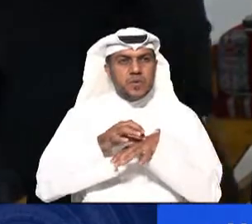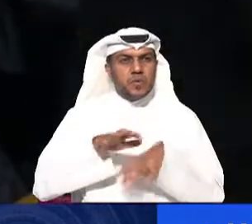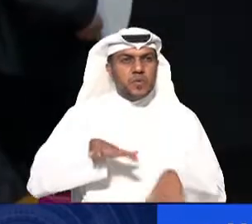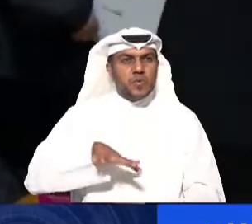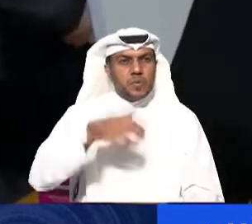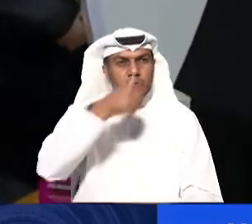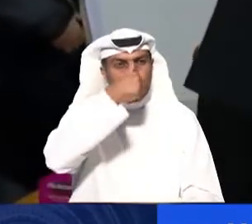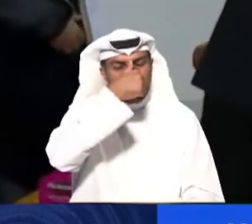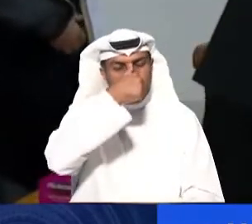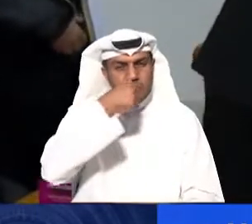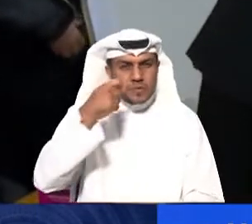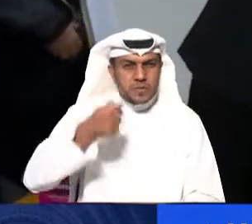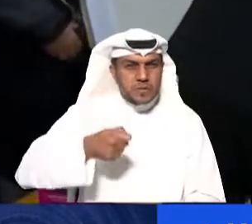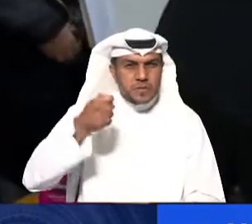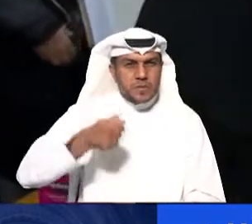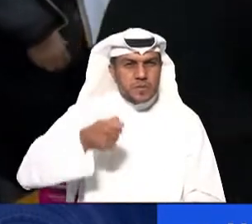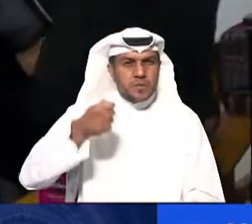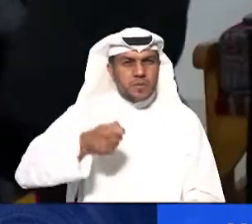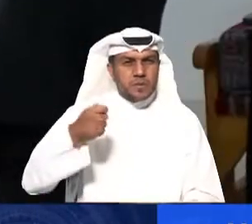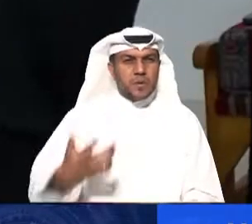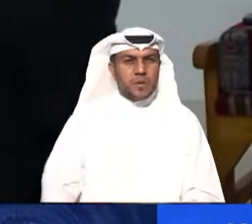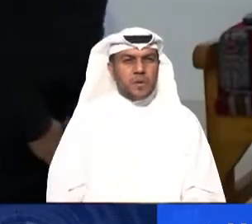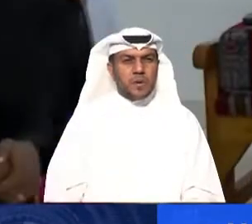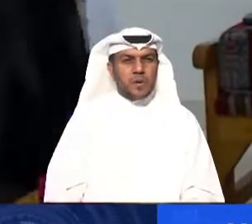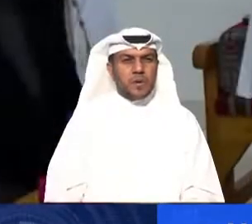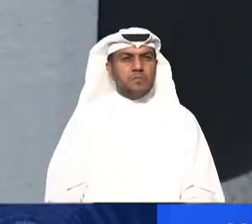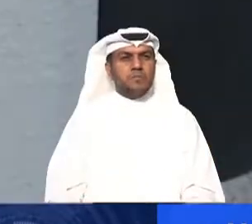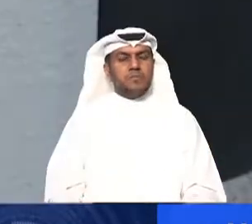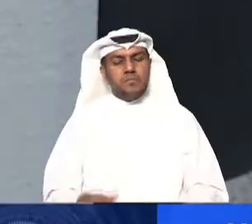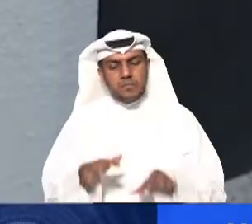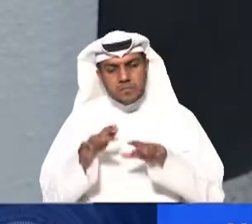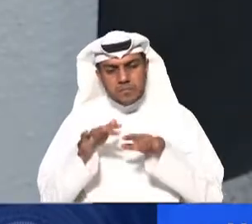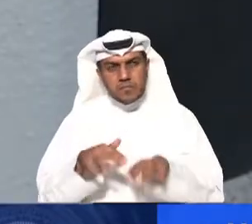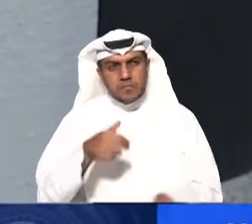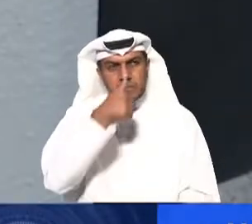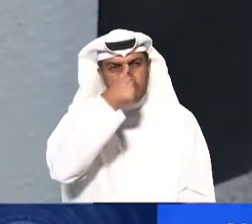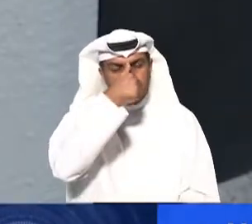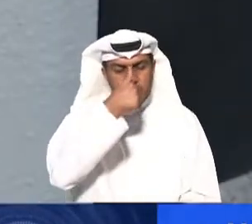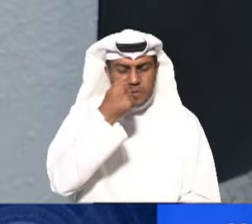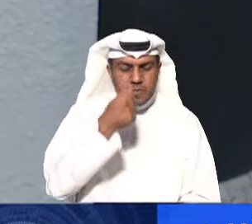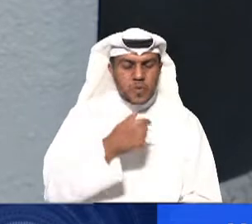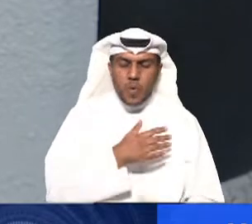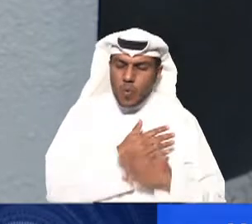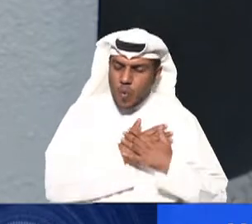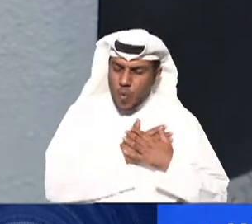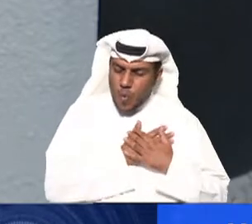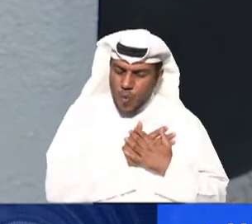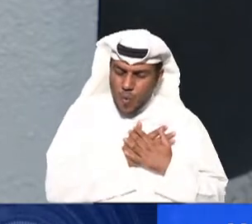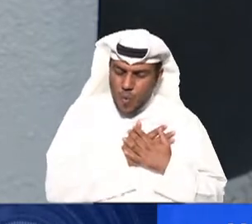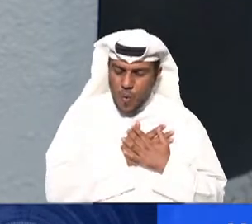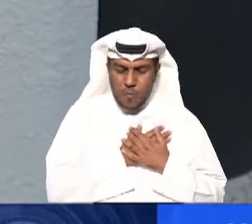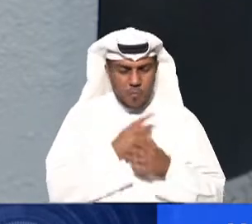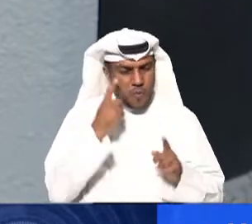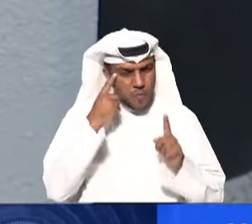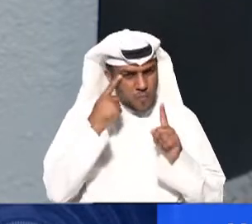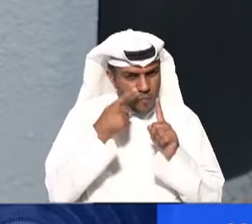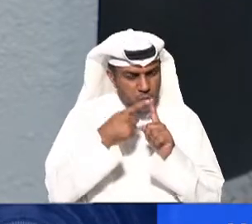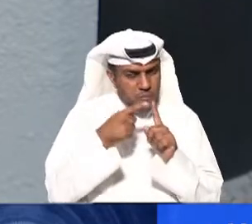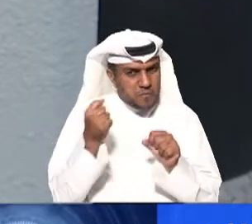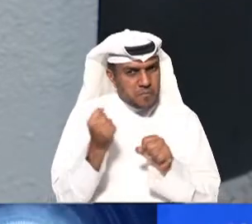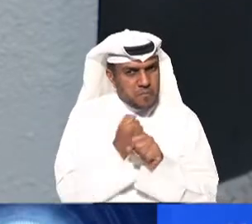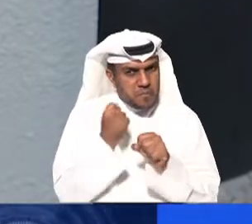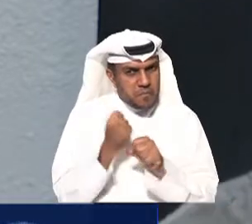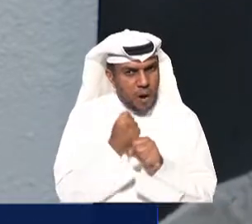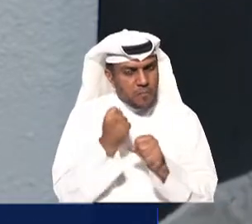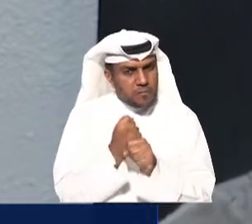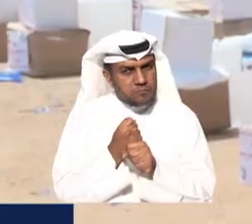ثراه إلا وقد عم الحزن الشارع السوداني الذي يحمل الحب والعرفان للراحل بعد أن سبقت أعماله